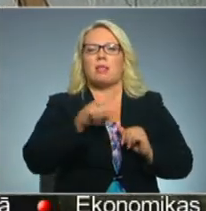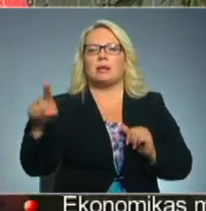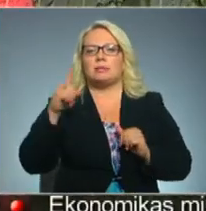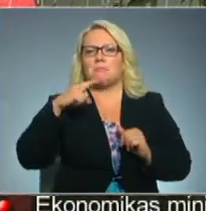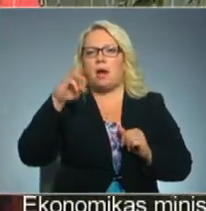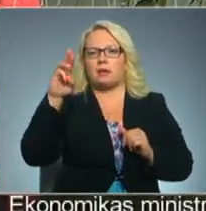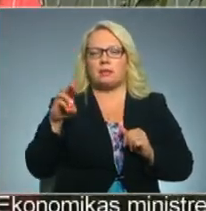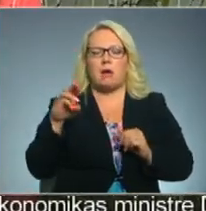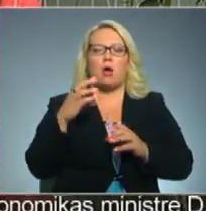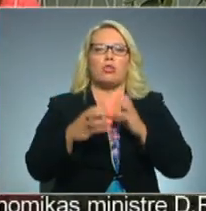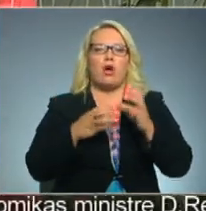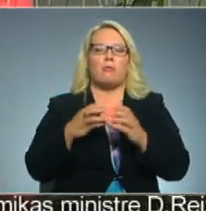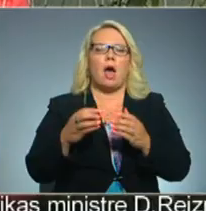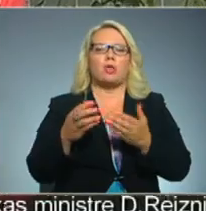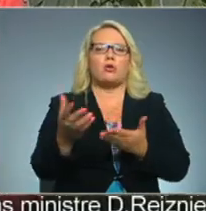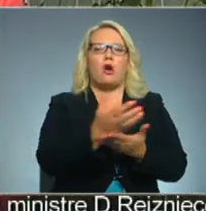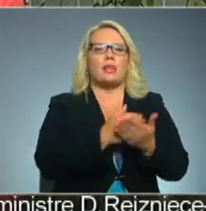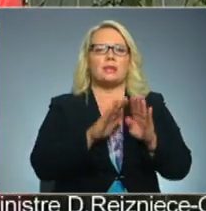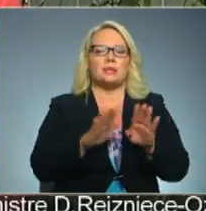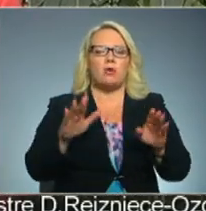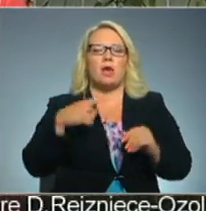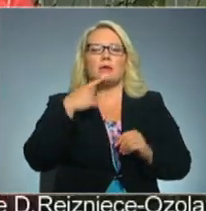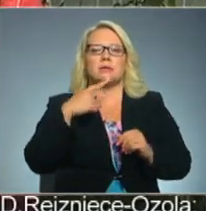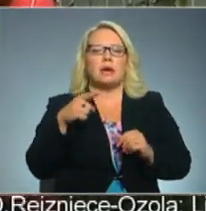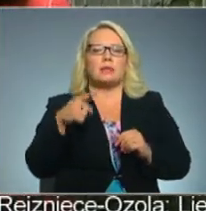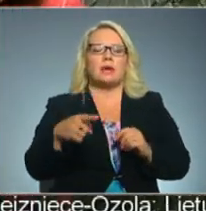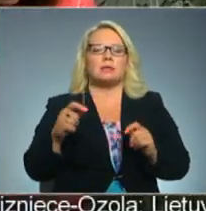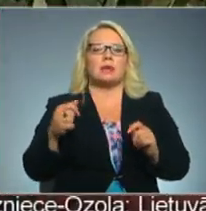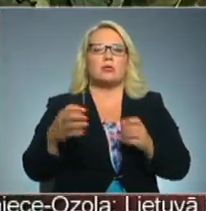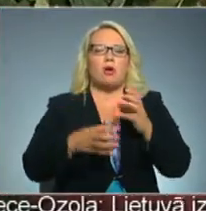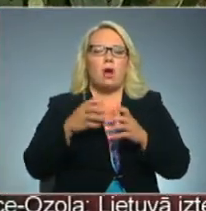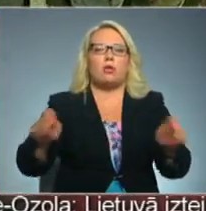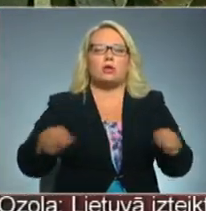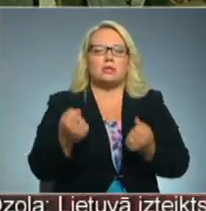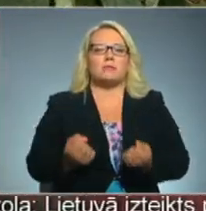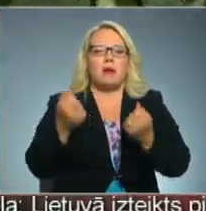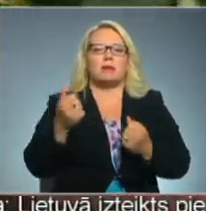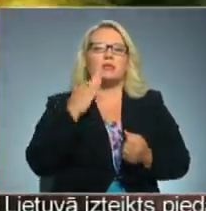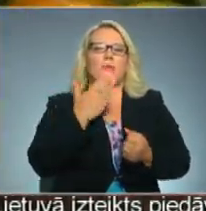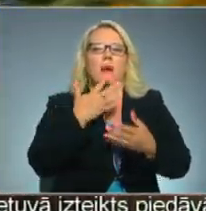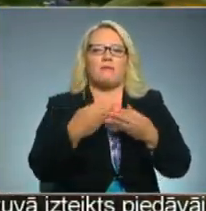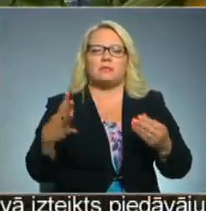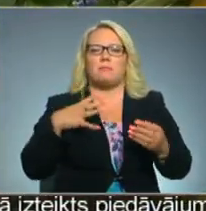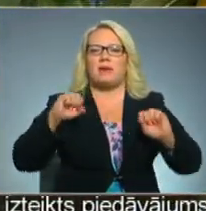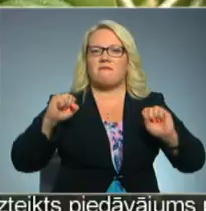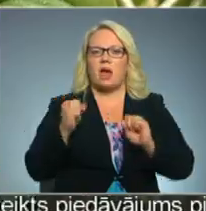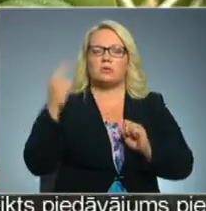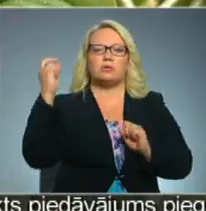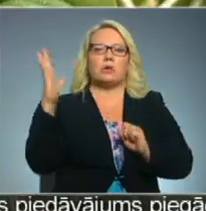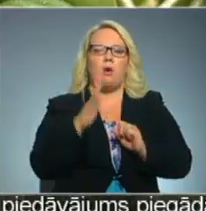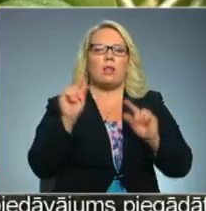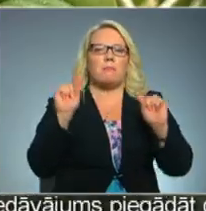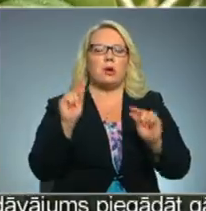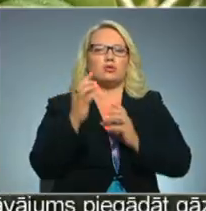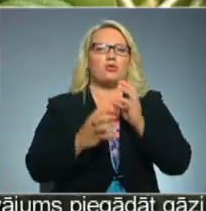martam. Tomātu kolekcionāru uzsver, šis tomātu audzētājiem ir bijis ļoti smags gads. Jau pavasaris bija vēs, arī saule bija maz un